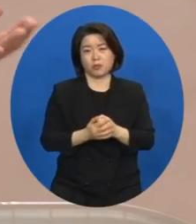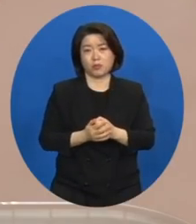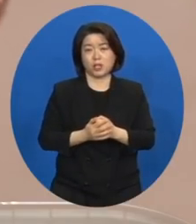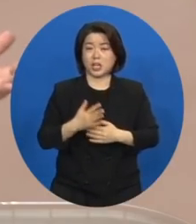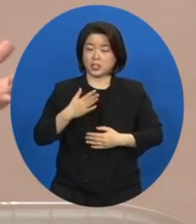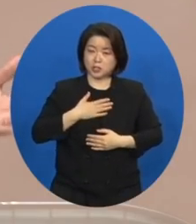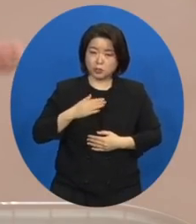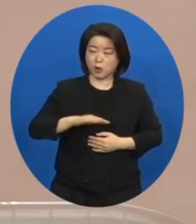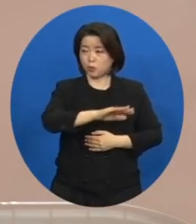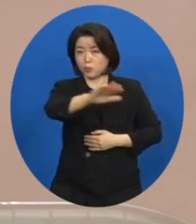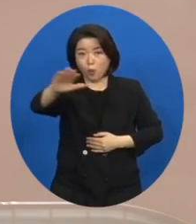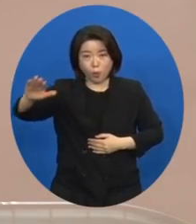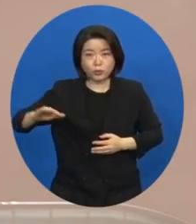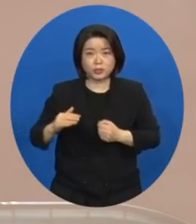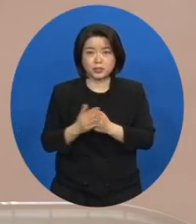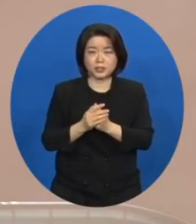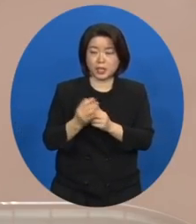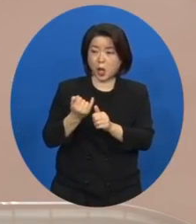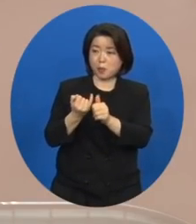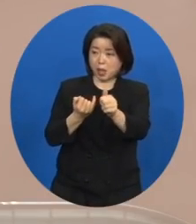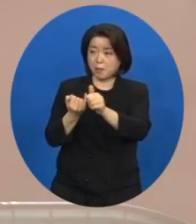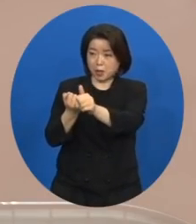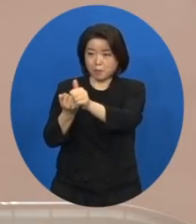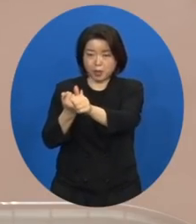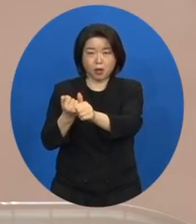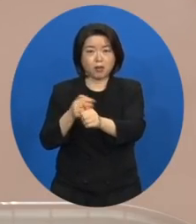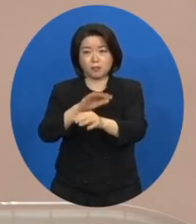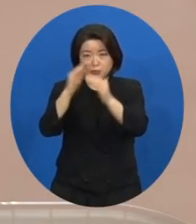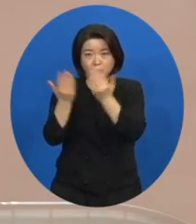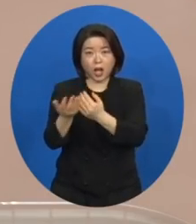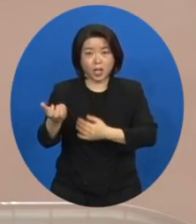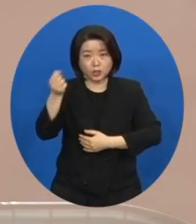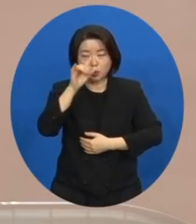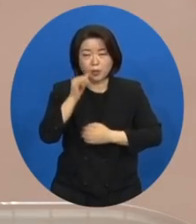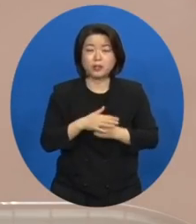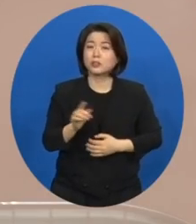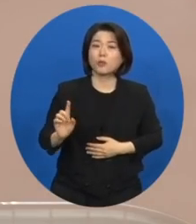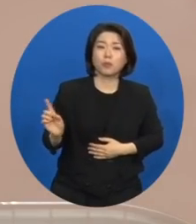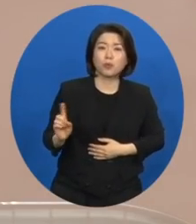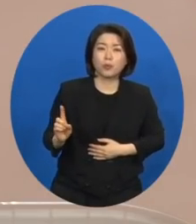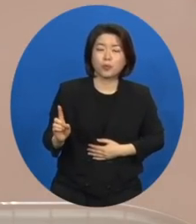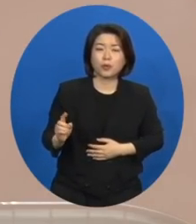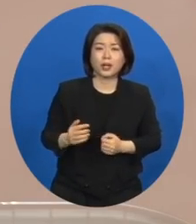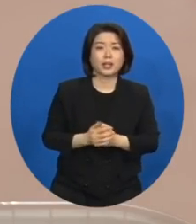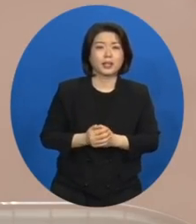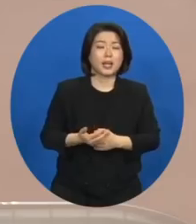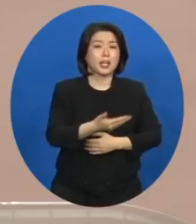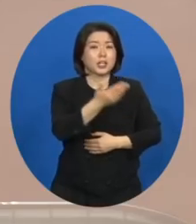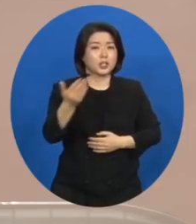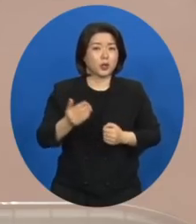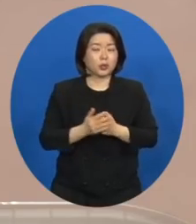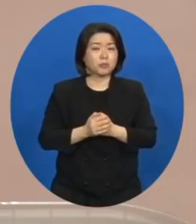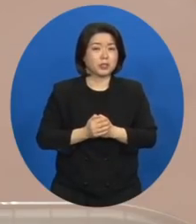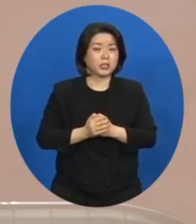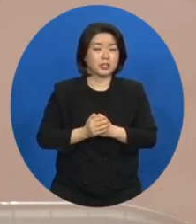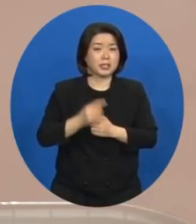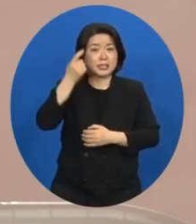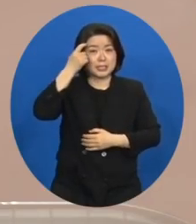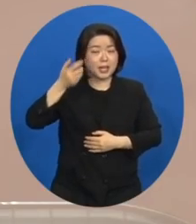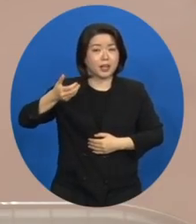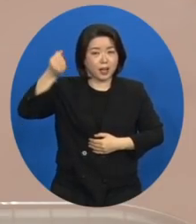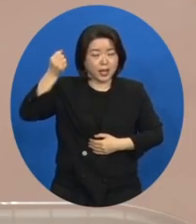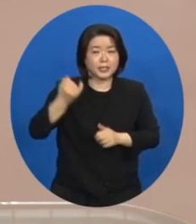요 나름대로의 남편들이 다 있습니다 그럼 그게 문제 않습니다 여러분의 친절한 그 지금